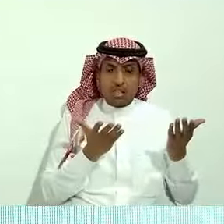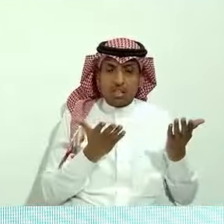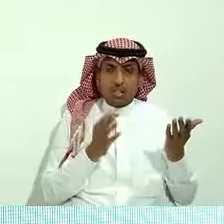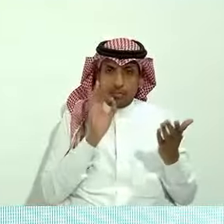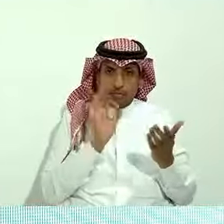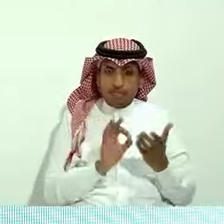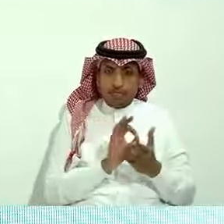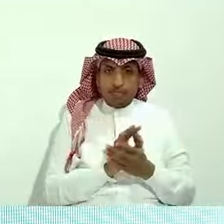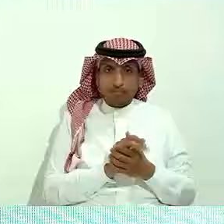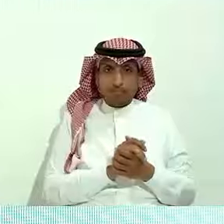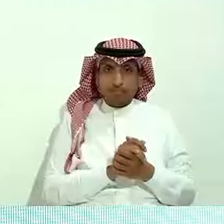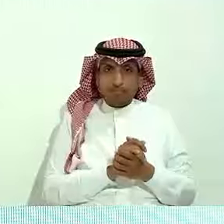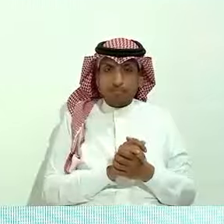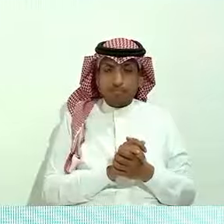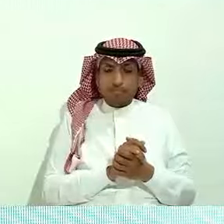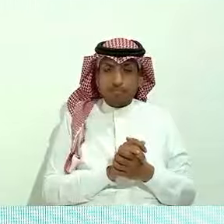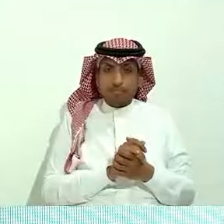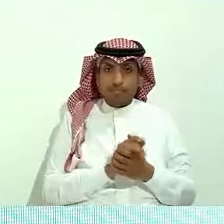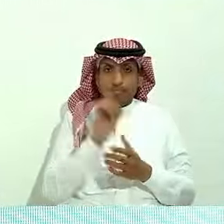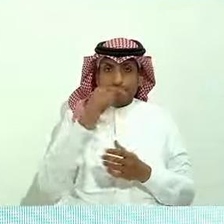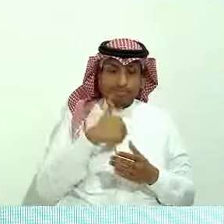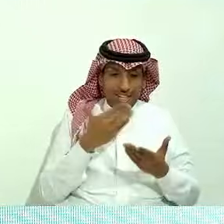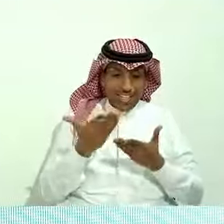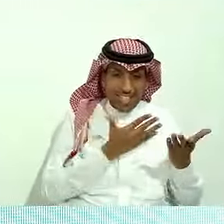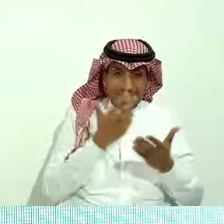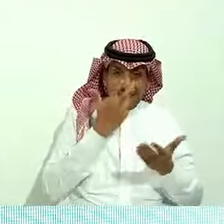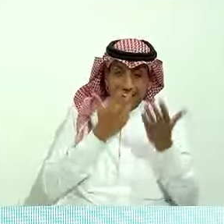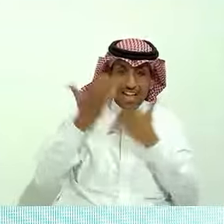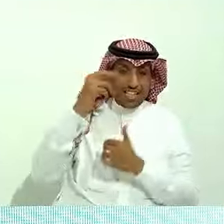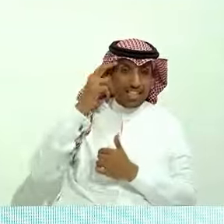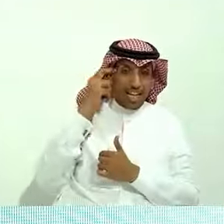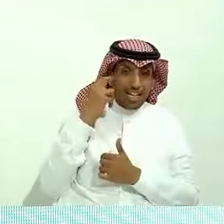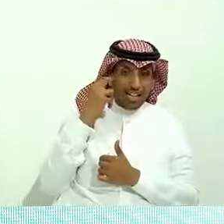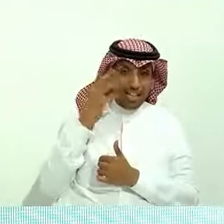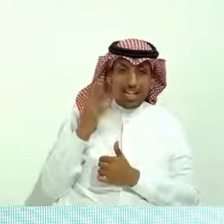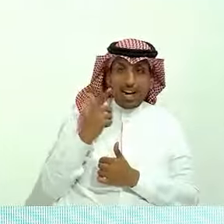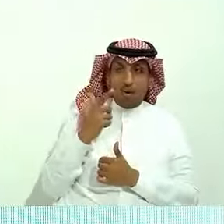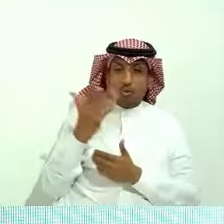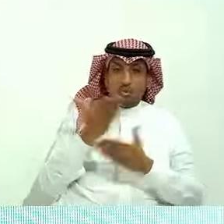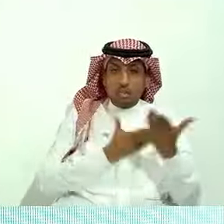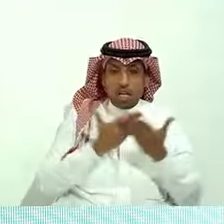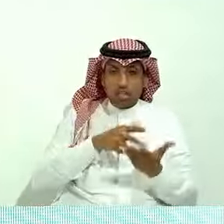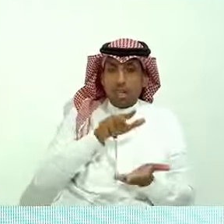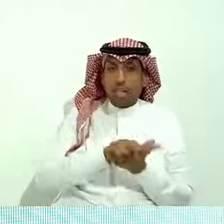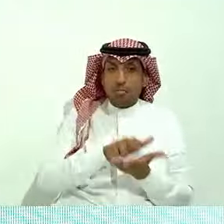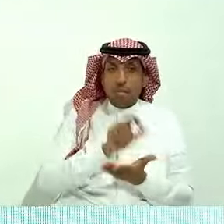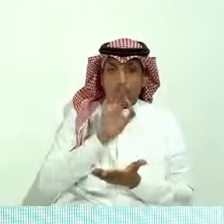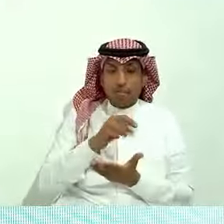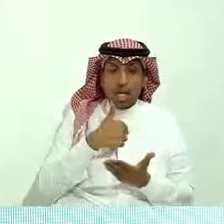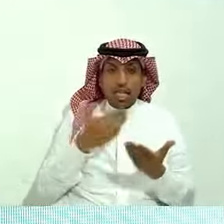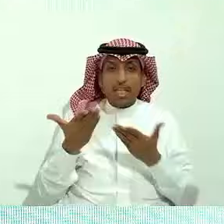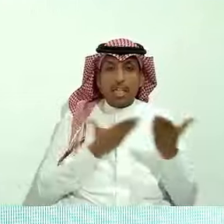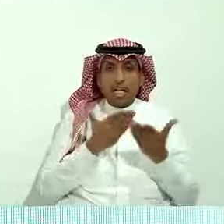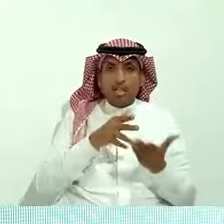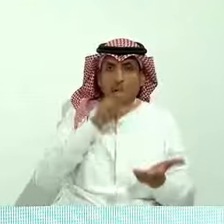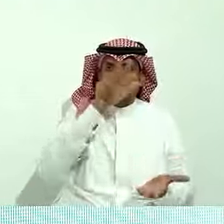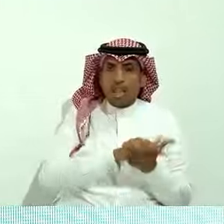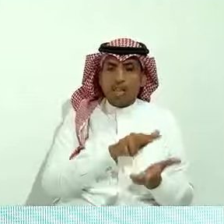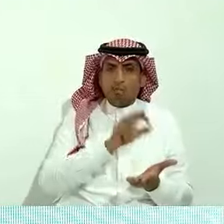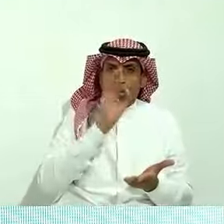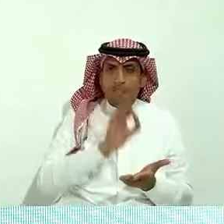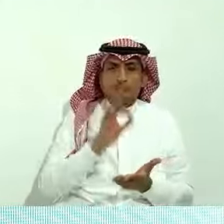ماني بدراسة تاريخية ولا دراسة أنثروبولوجية، أنا دراستي تطبيقية